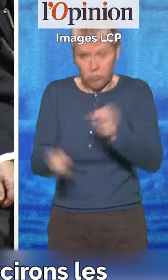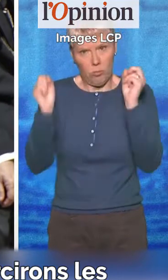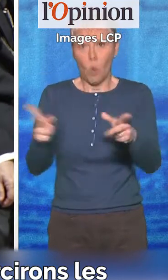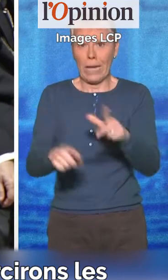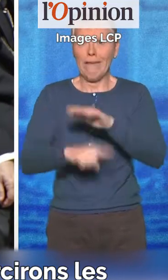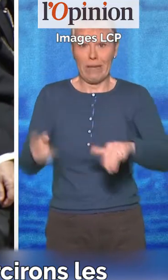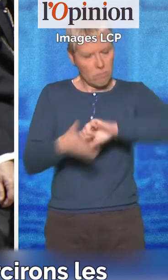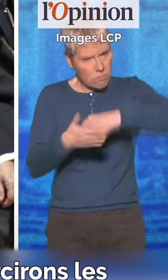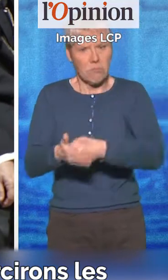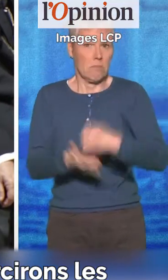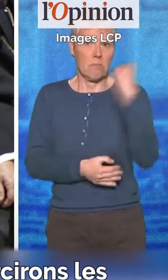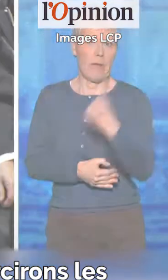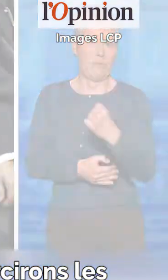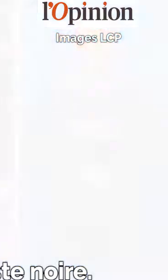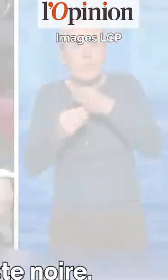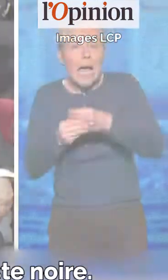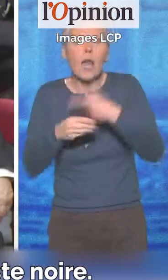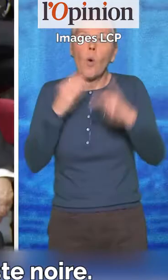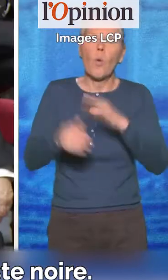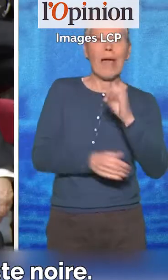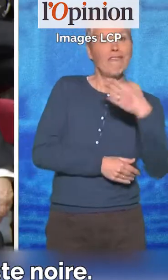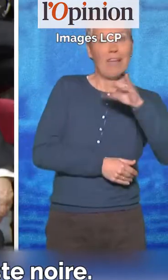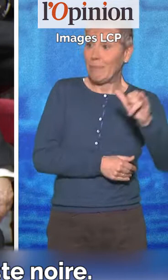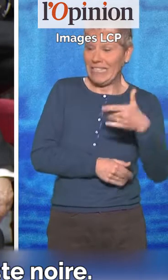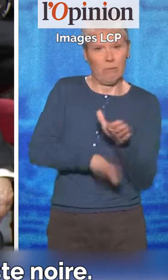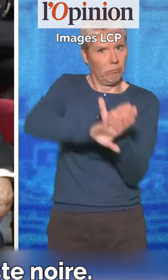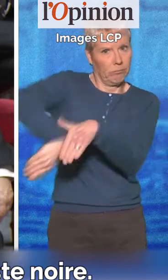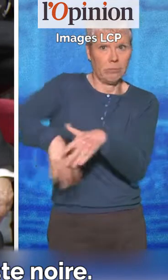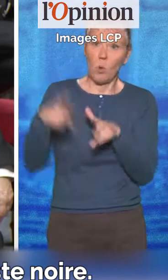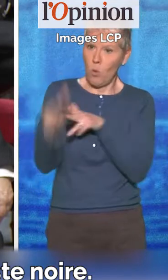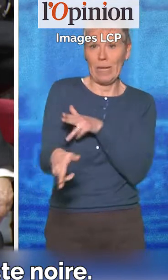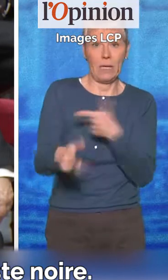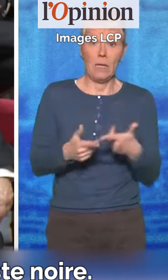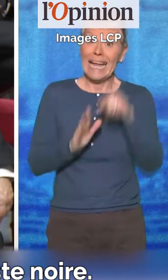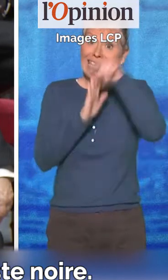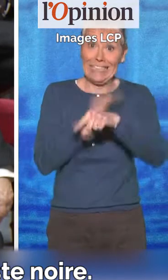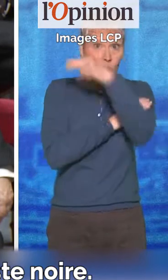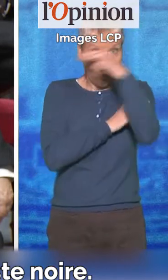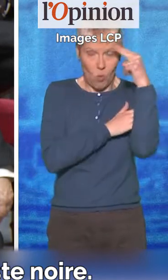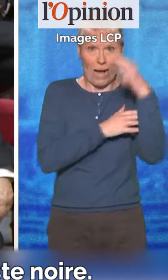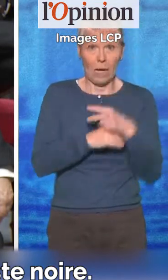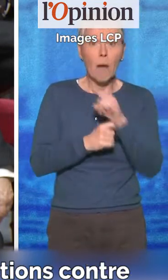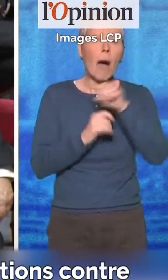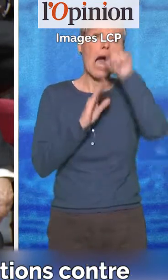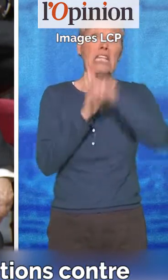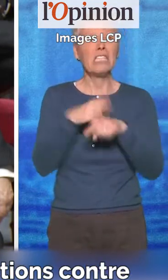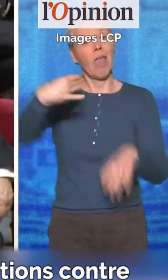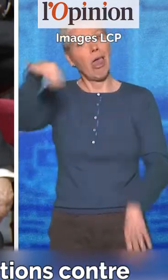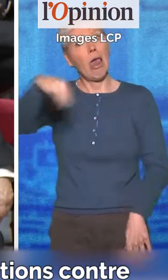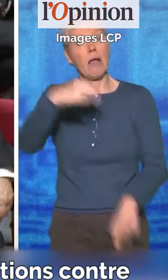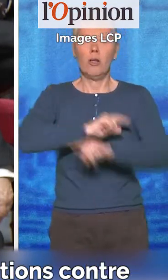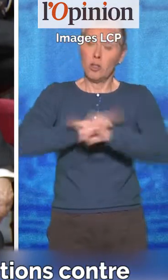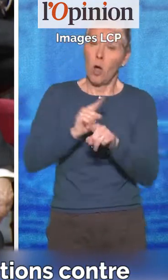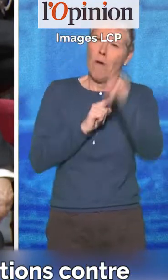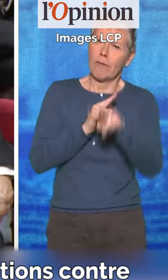règles et nous durcirons les sanctions une liste droit doit être une liste noire ça ne doit pas être simplement et de liste mais une série